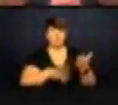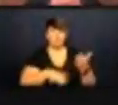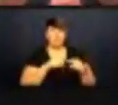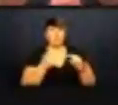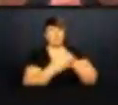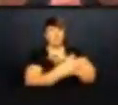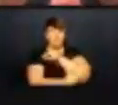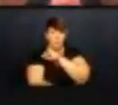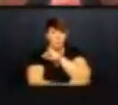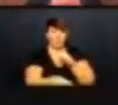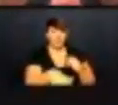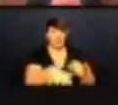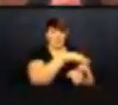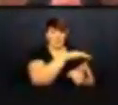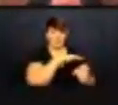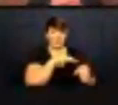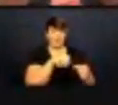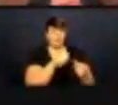maalum wanaojifunza